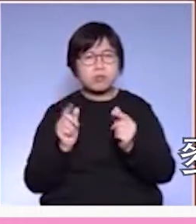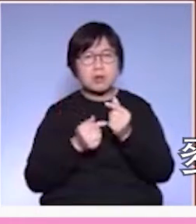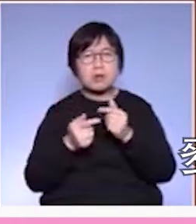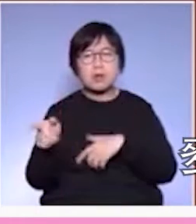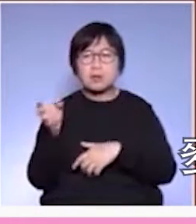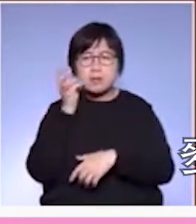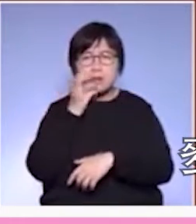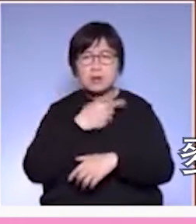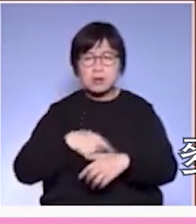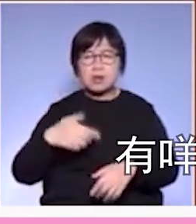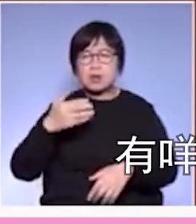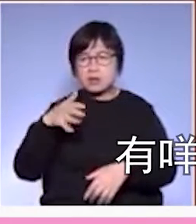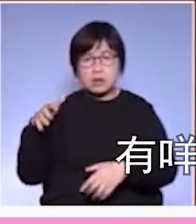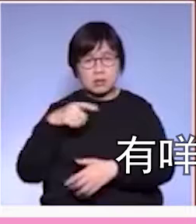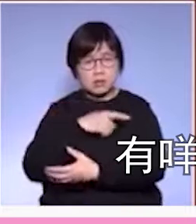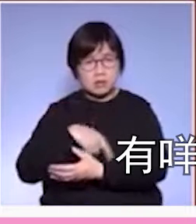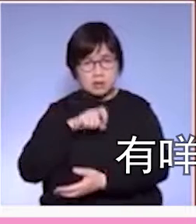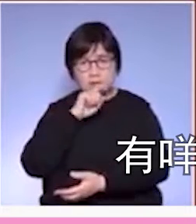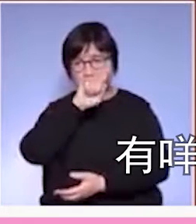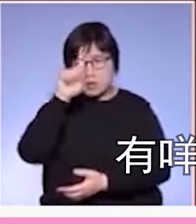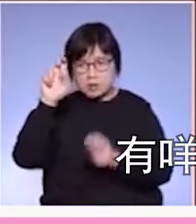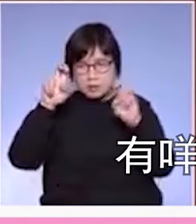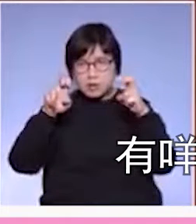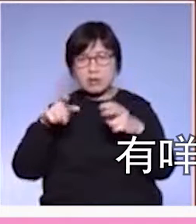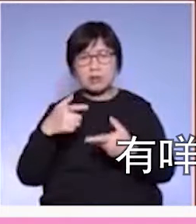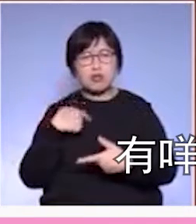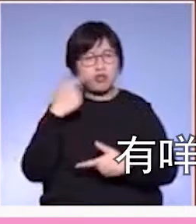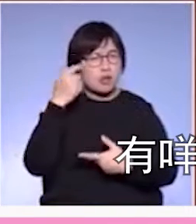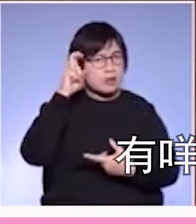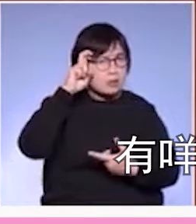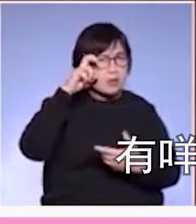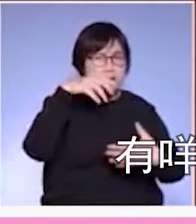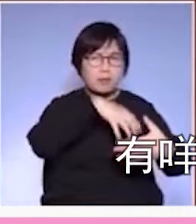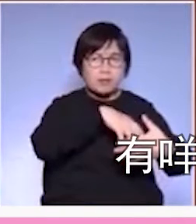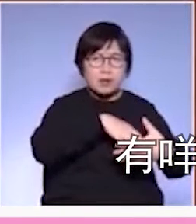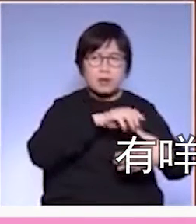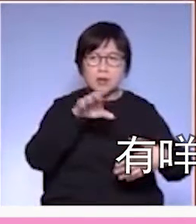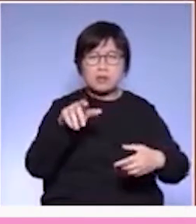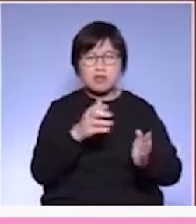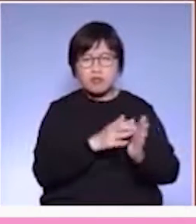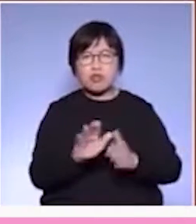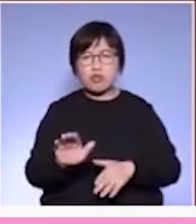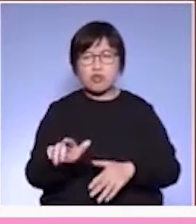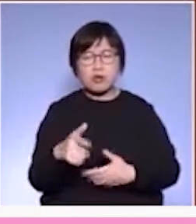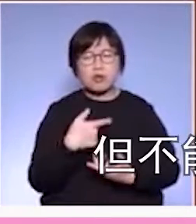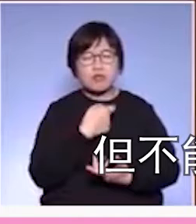議員以至其他議員有咩嘢嘅課題想我哋喺個檢討範圍裏面處理咧，我哋都好